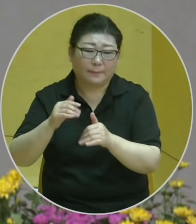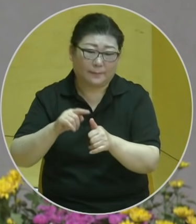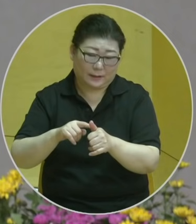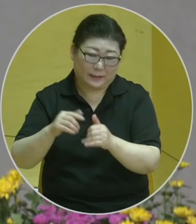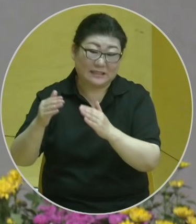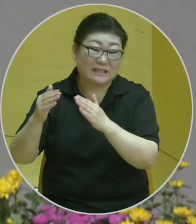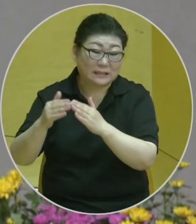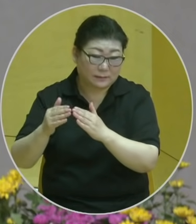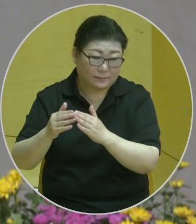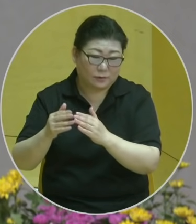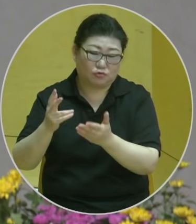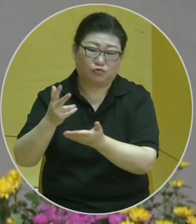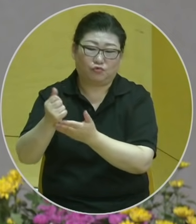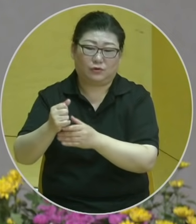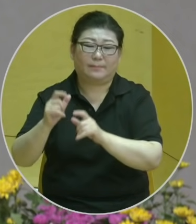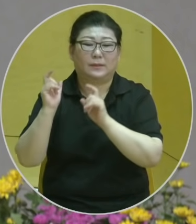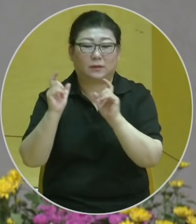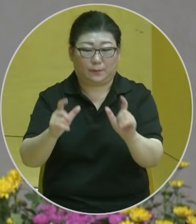겁니다. 믿어지십니까?